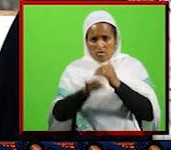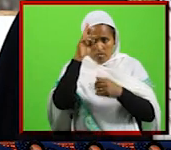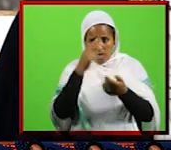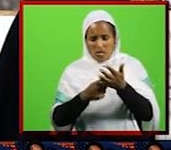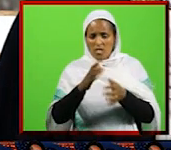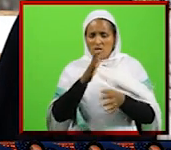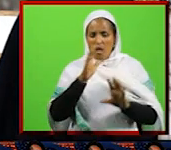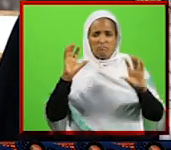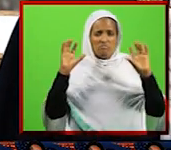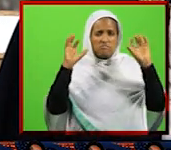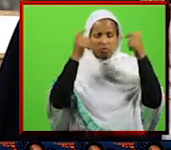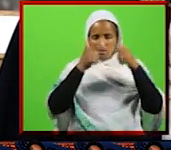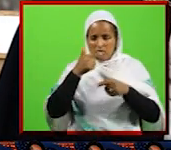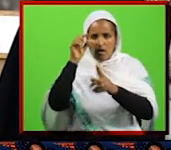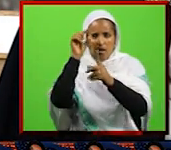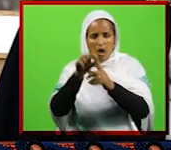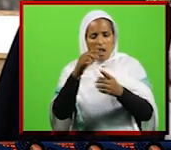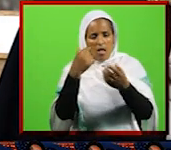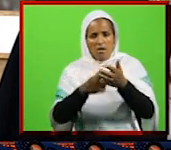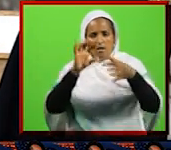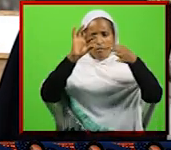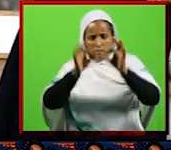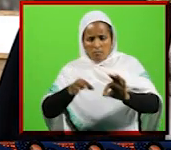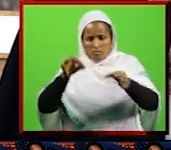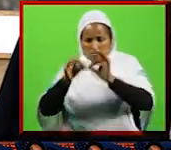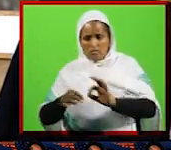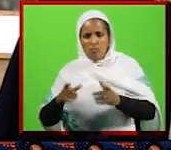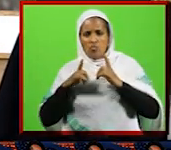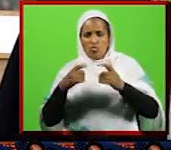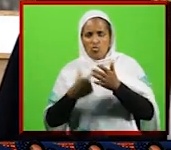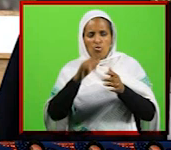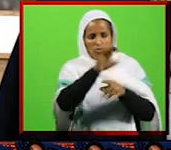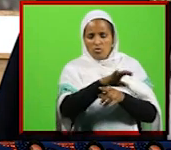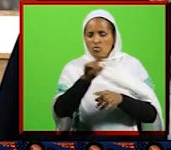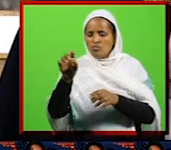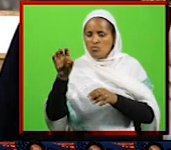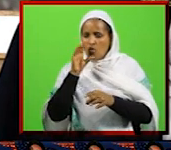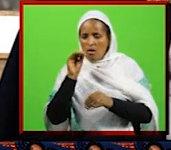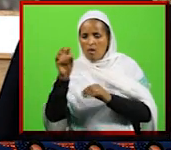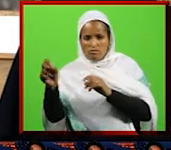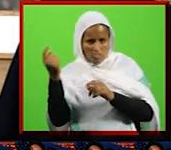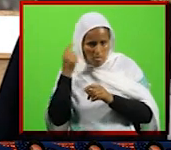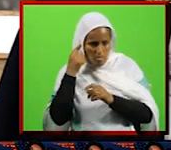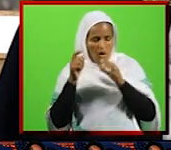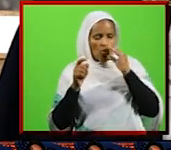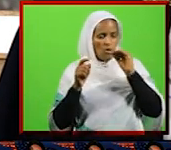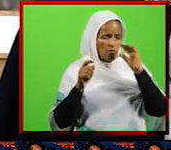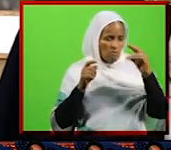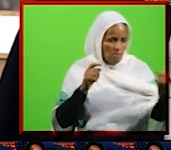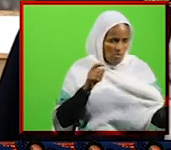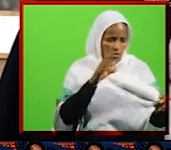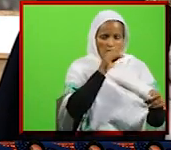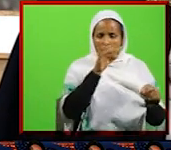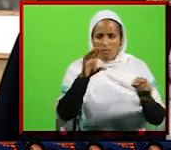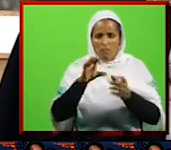እናት ተበሳጭታ የተናገረችውን እንዲህ ያደረገኝ ምን ኖራለሁ ያለችውን ወስደው ለሱ የሷን እንዲህ አደረግልሽ ይያሉ